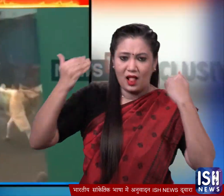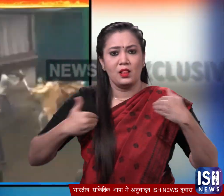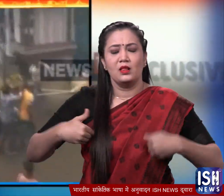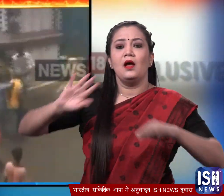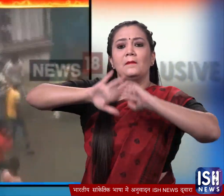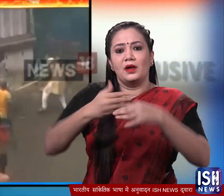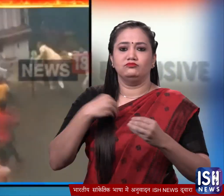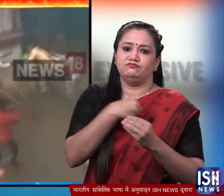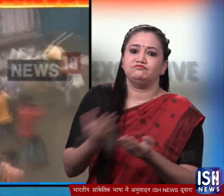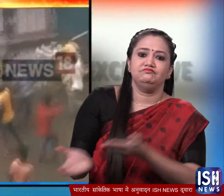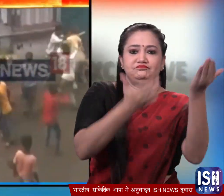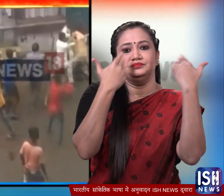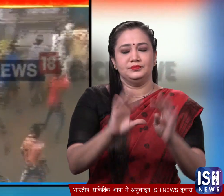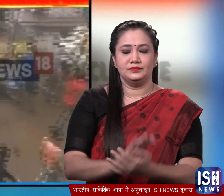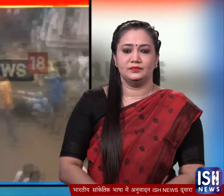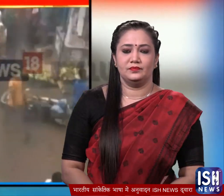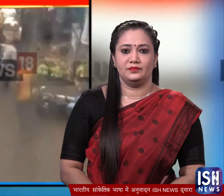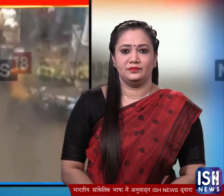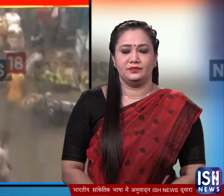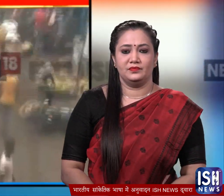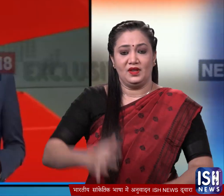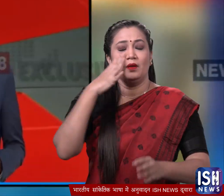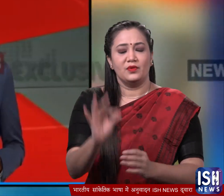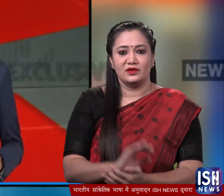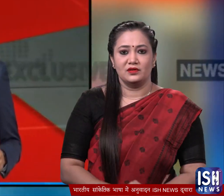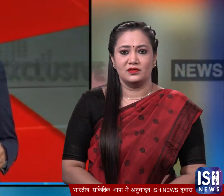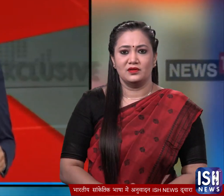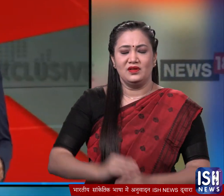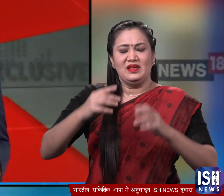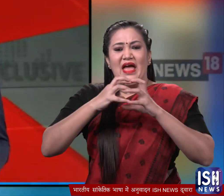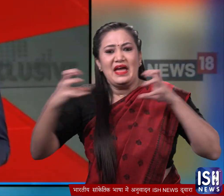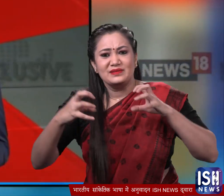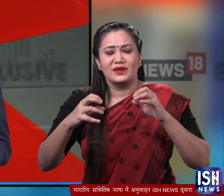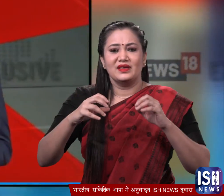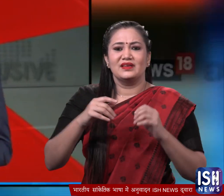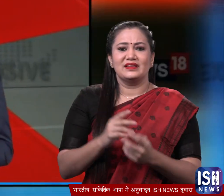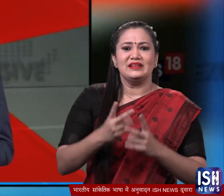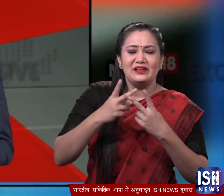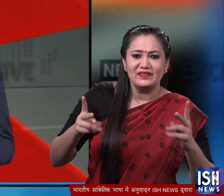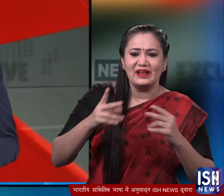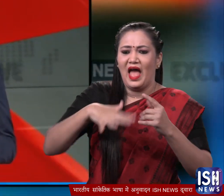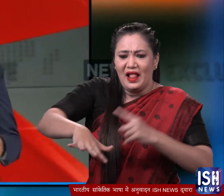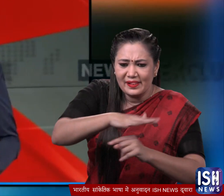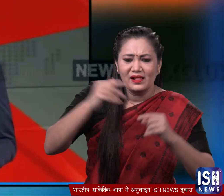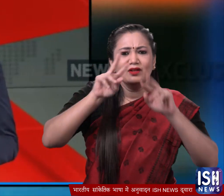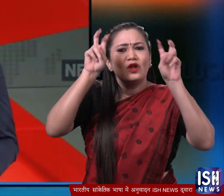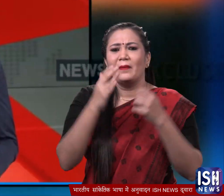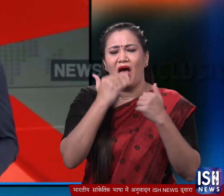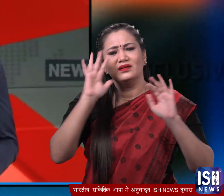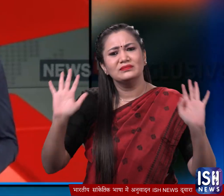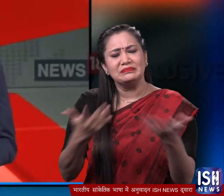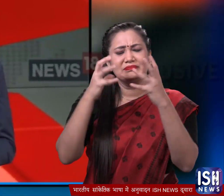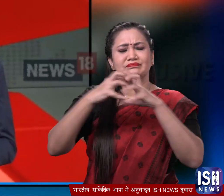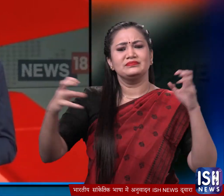को चोटें आईं, जिन्हें बाद में अस्पताल में भर्ती कराना पड़ा। सौभाग्य की बात है कि दुश्मन पालने के लिए अब जर या जमीन की जरूरत भी